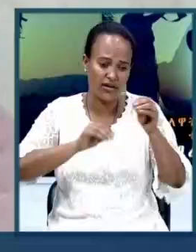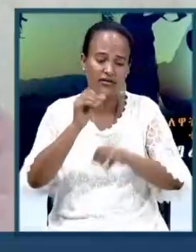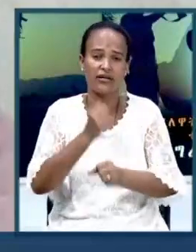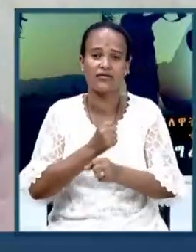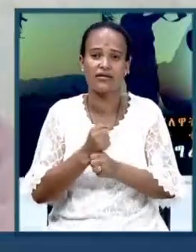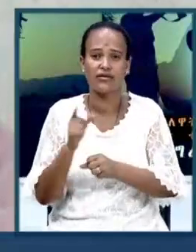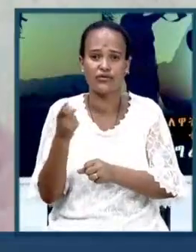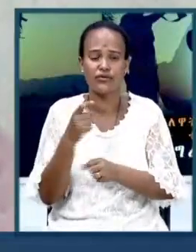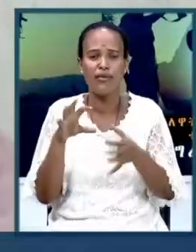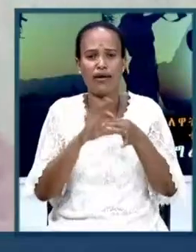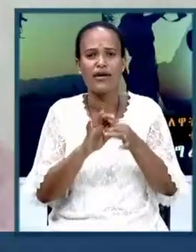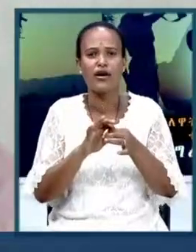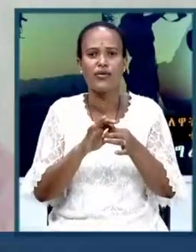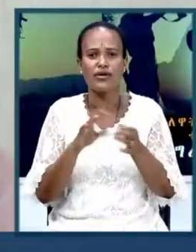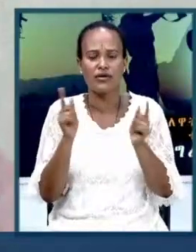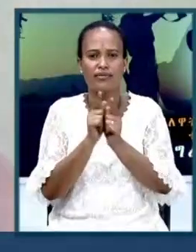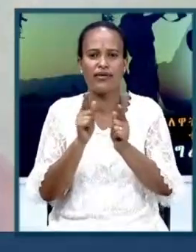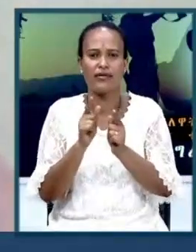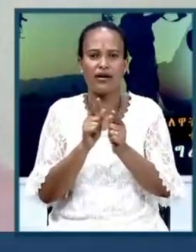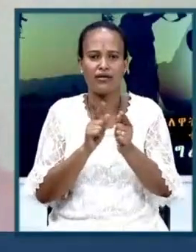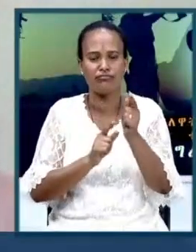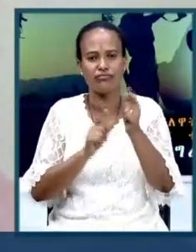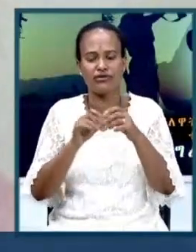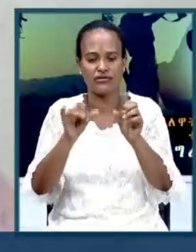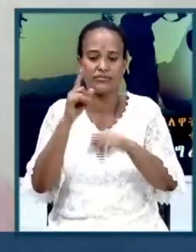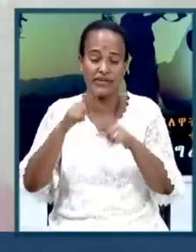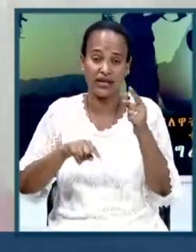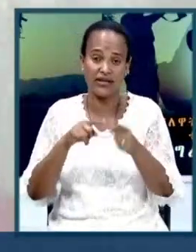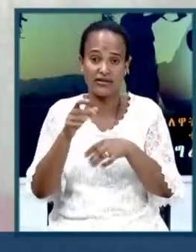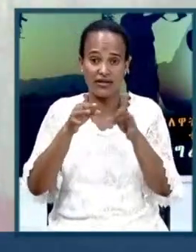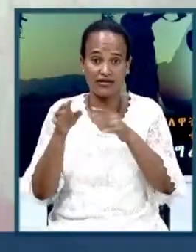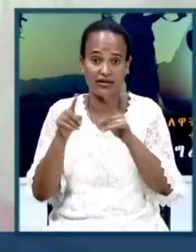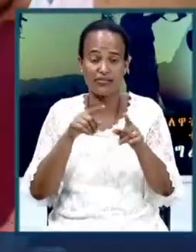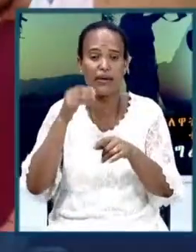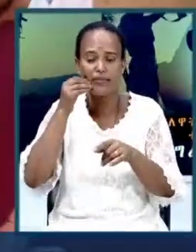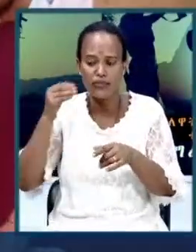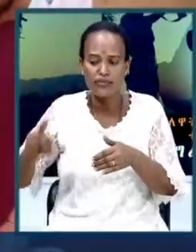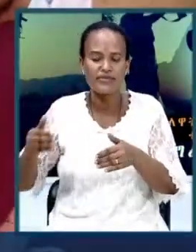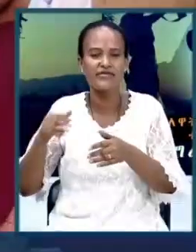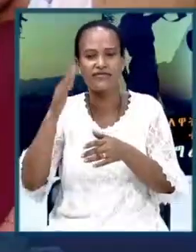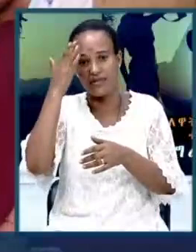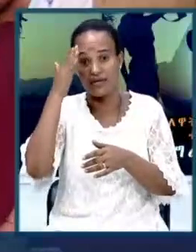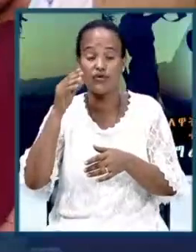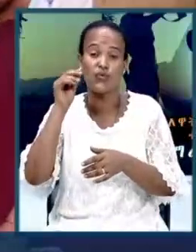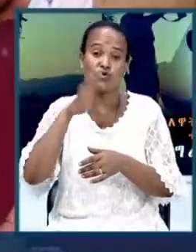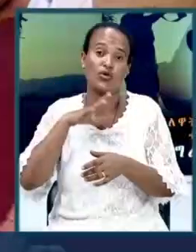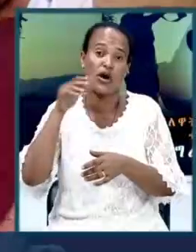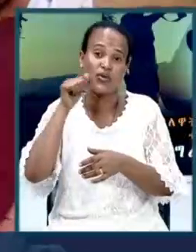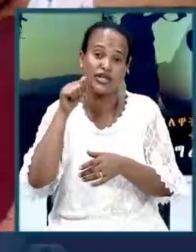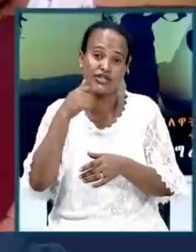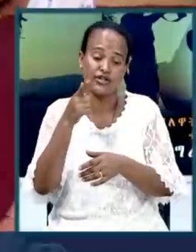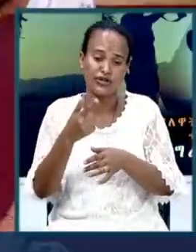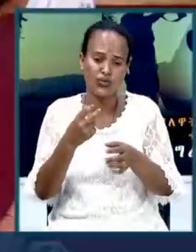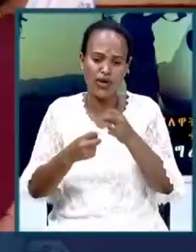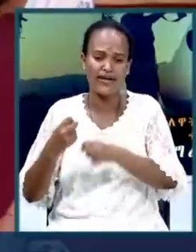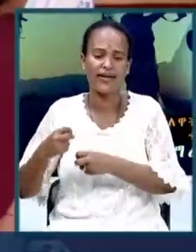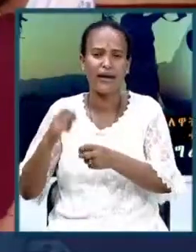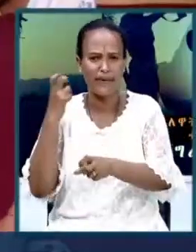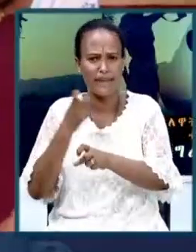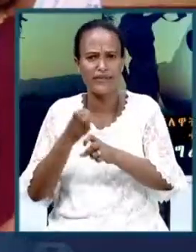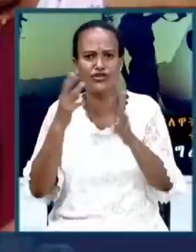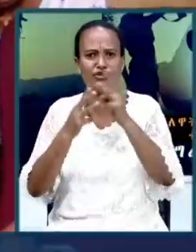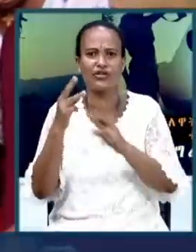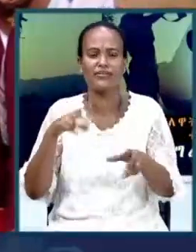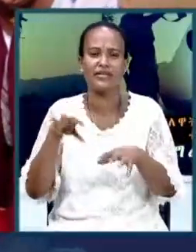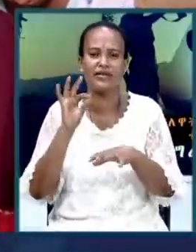تسرح يخون محبرا وركبات أخت وقلبت كم زي كألت جالس أدمى بقرباز فلت أن ويزرو أشيان إذن وجنات أب كبير عزابا كم